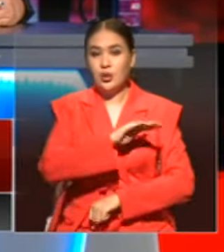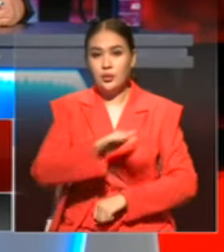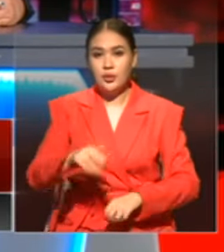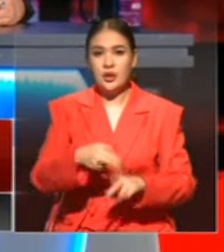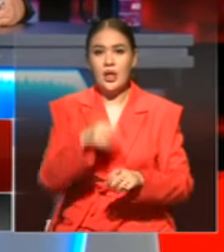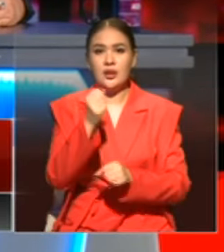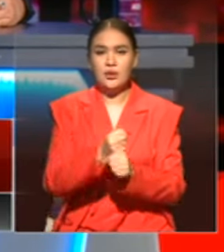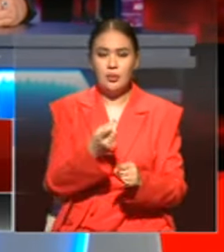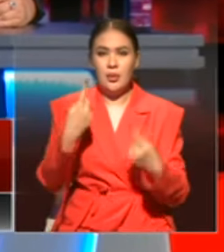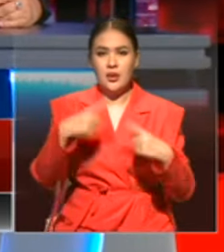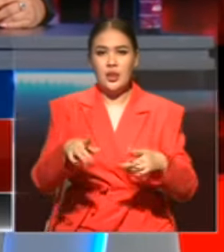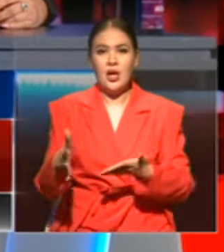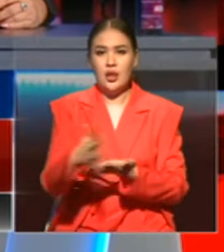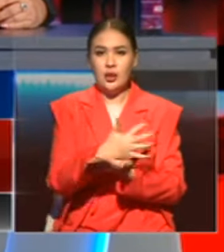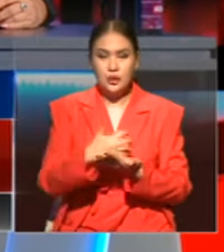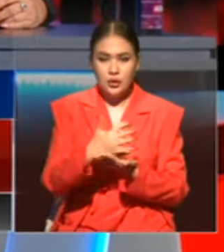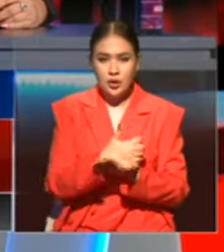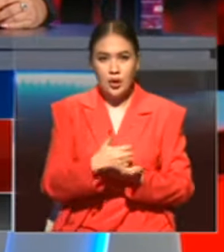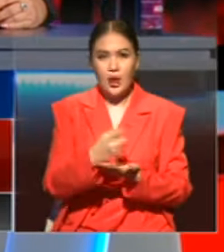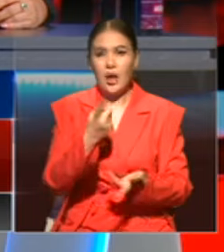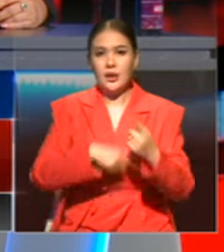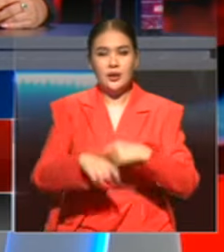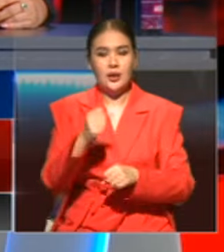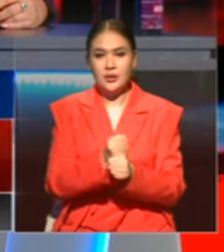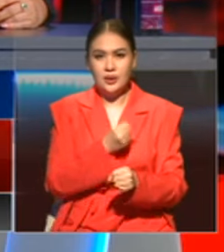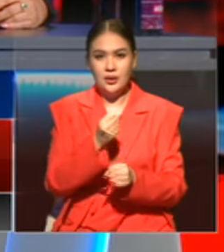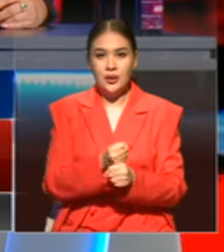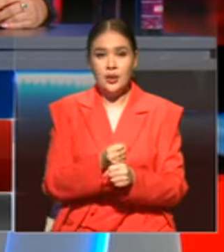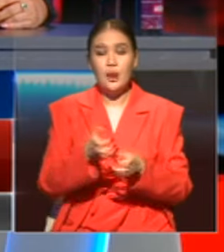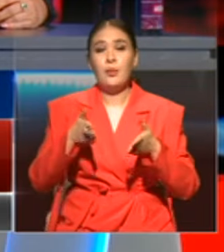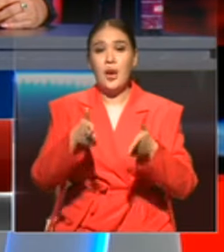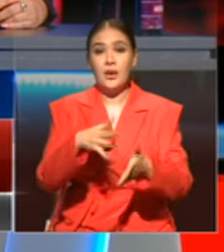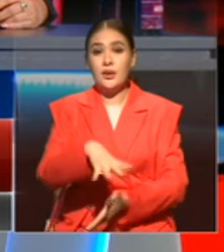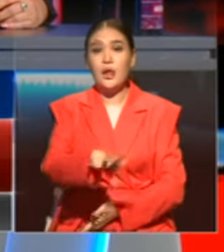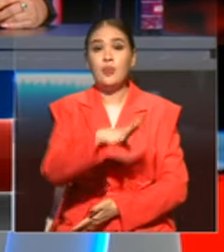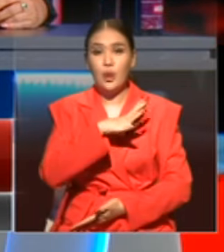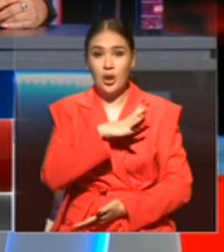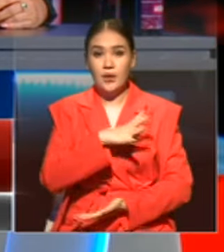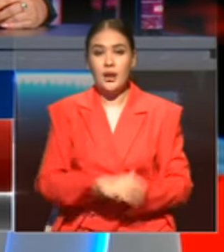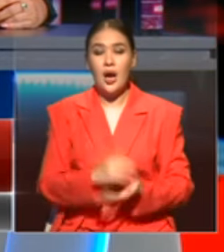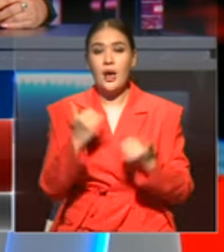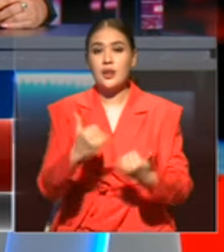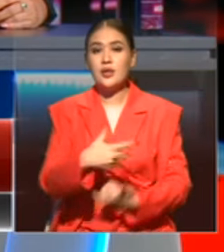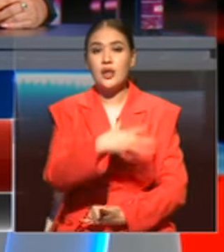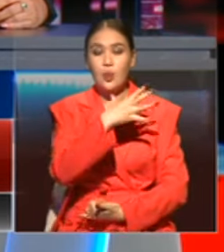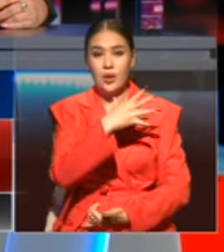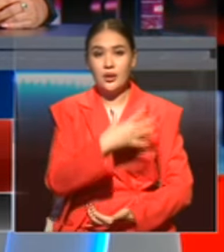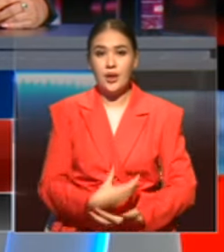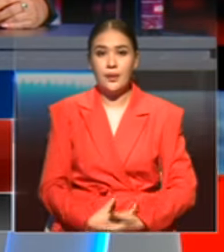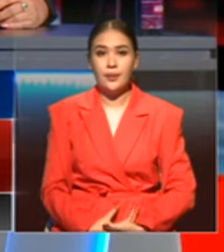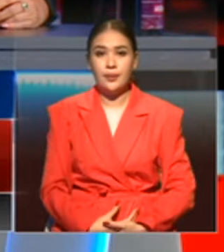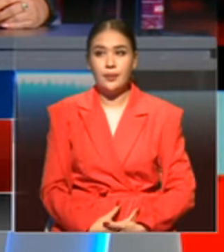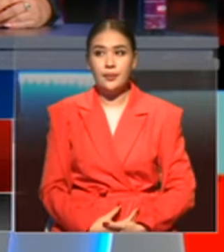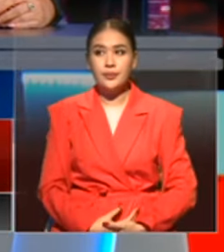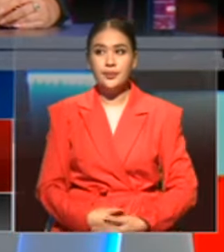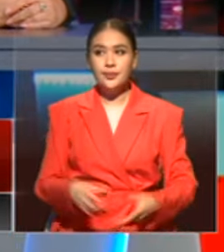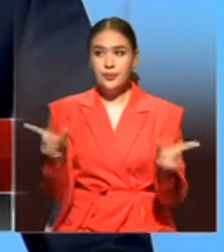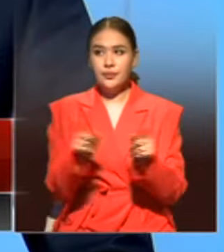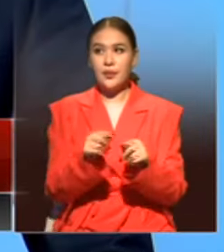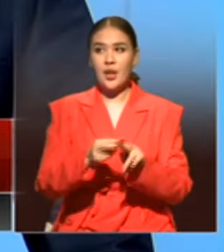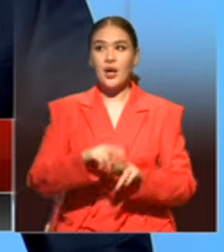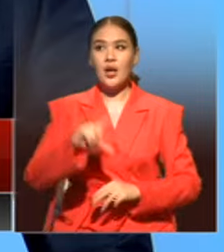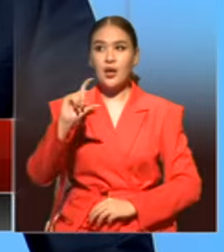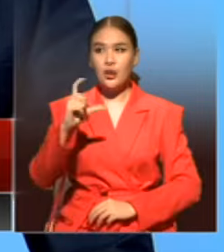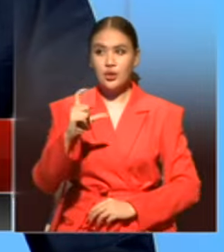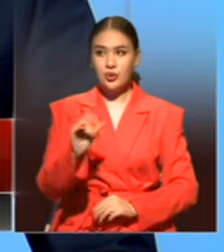сұрыптауға, бөлек жинауға, қайта өңдеуге жалпы бағыт-бағдар бұрылған болатын. Қазіргі таңда енді сала бір жағынан